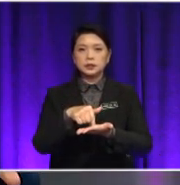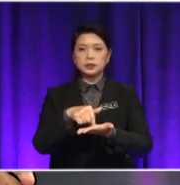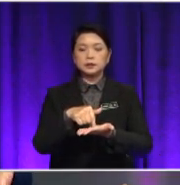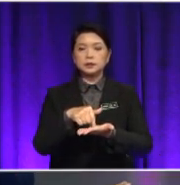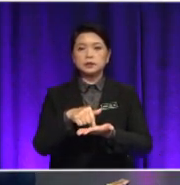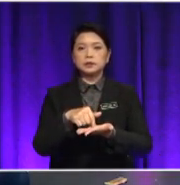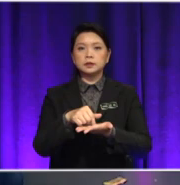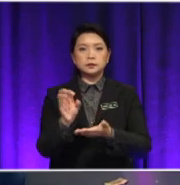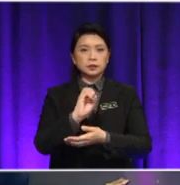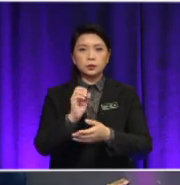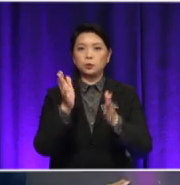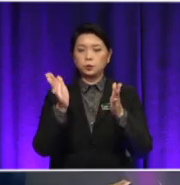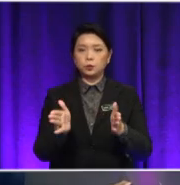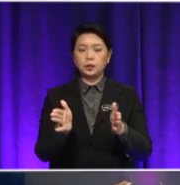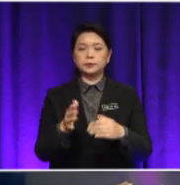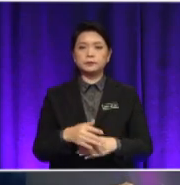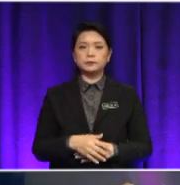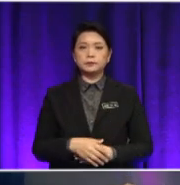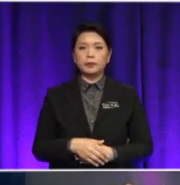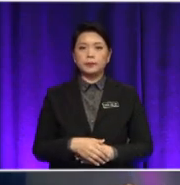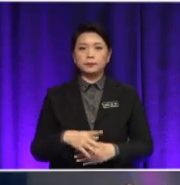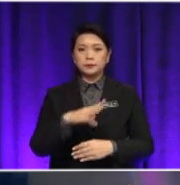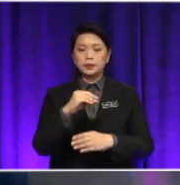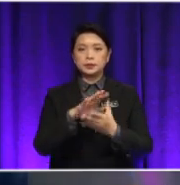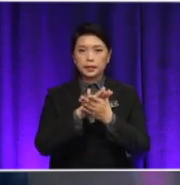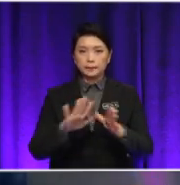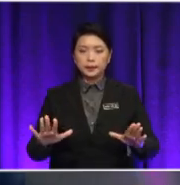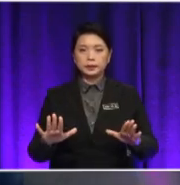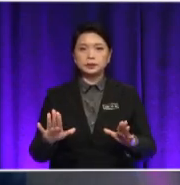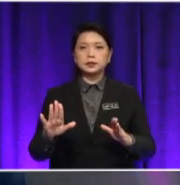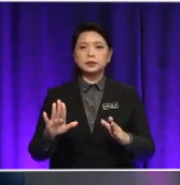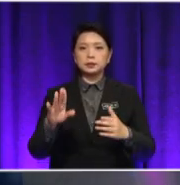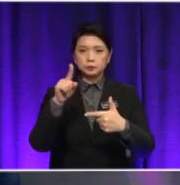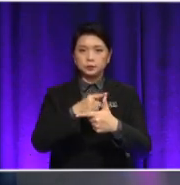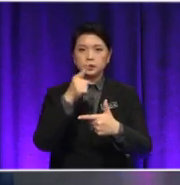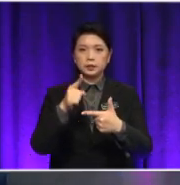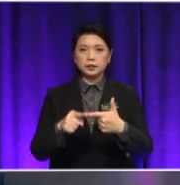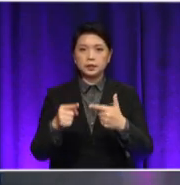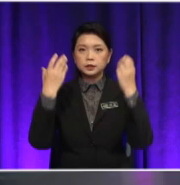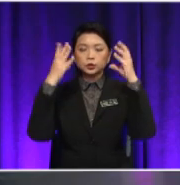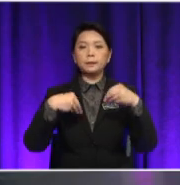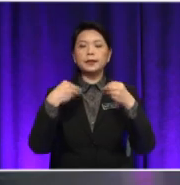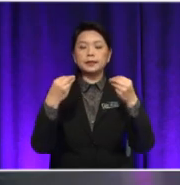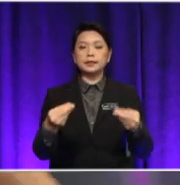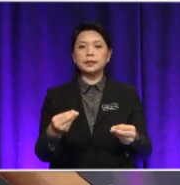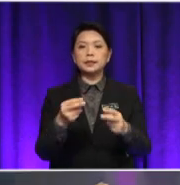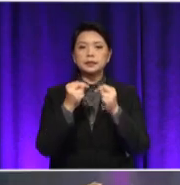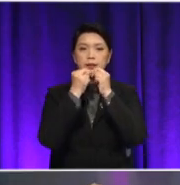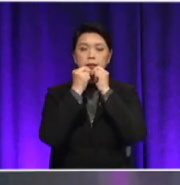yang berdekatan, yang teduh, yang selamat persekitarannya. Okey, kemudian cikgu bagi dia tenang. Cikgu